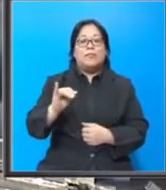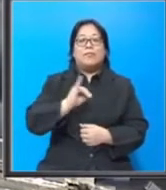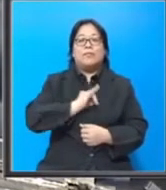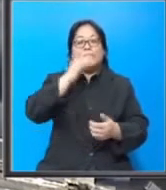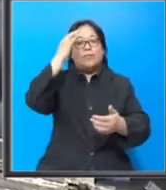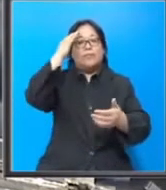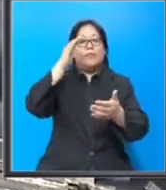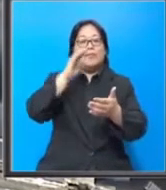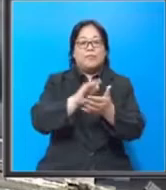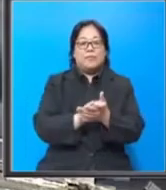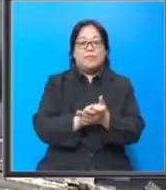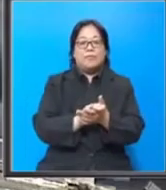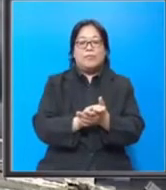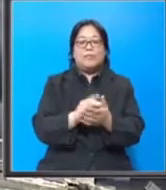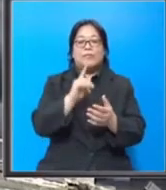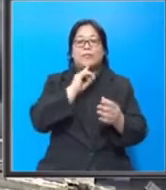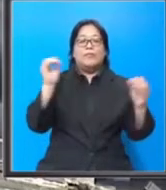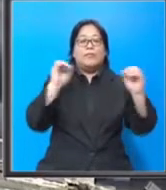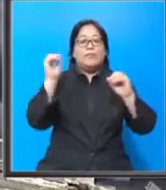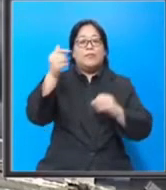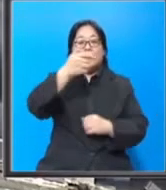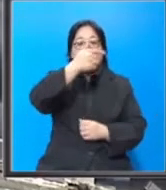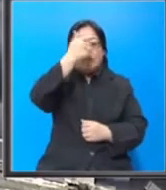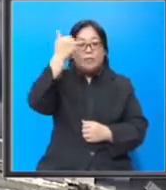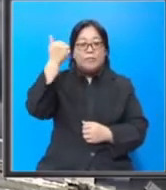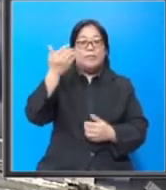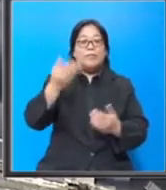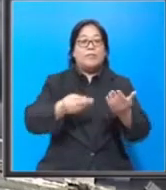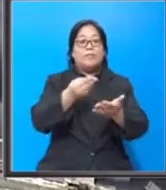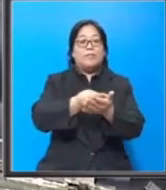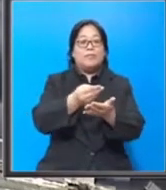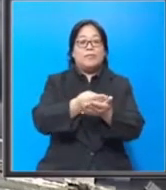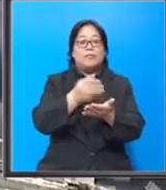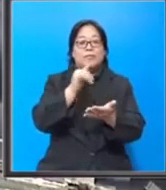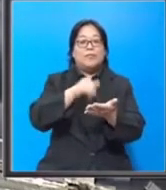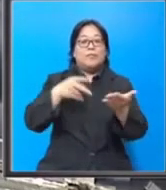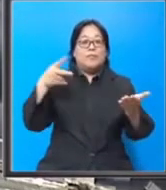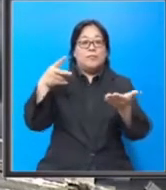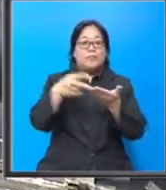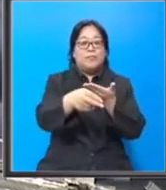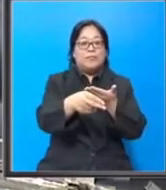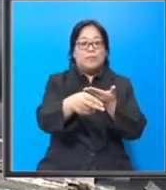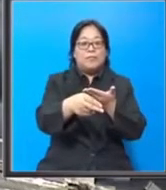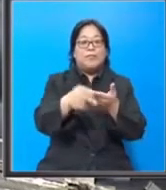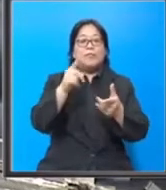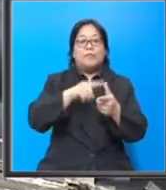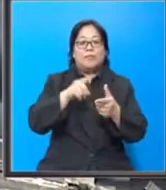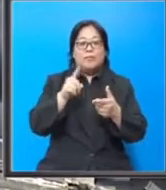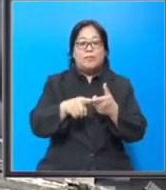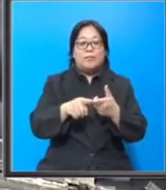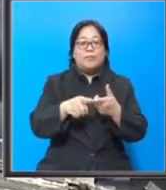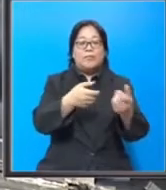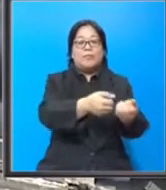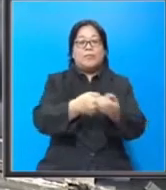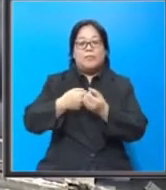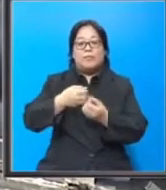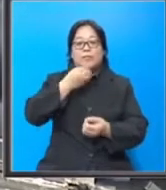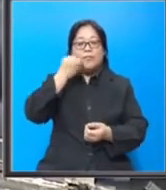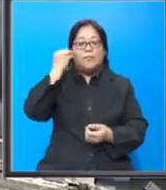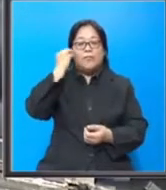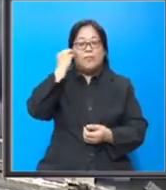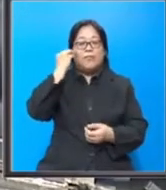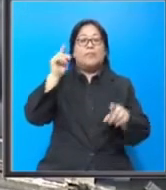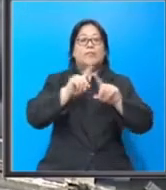saya percaya tidak ada sebab untuk web untuk kan Ini dipotong ataupun dan detail balik